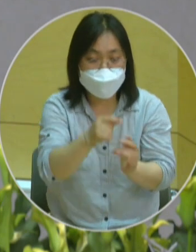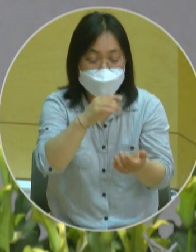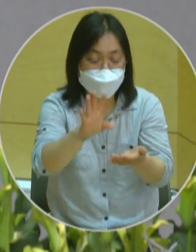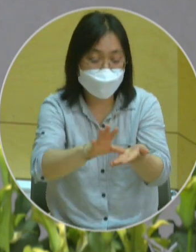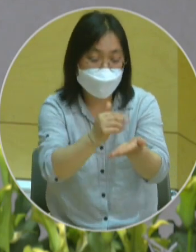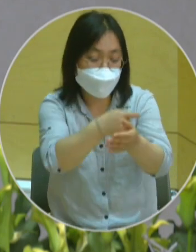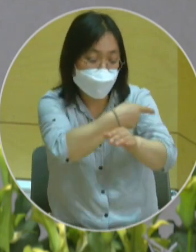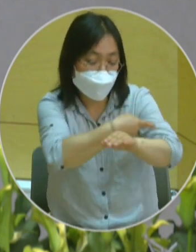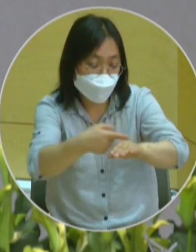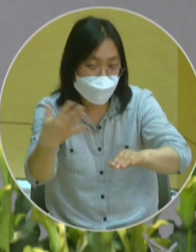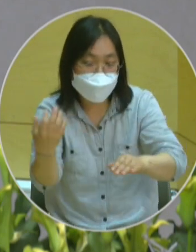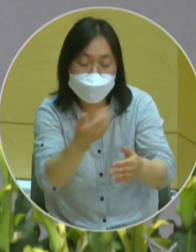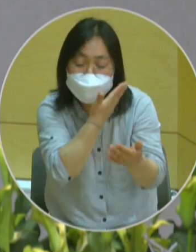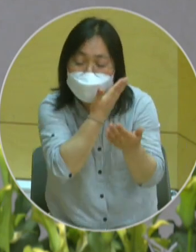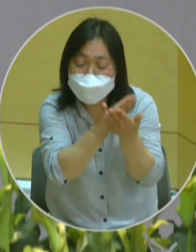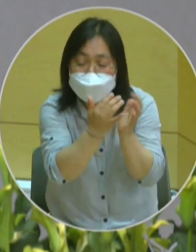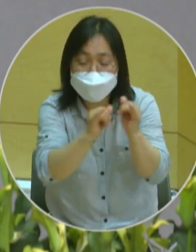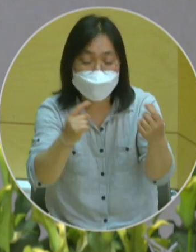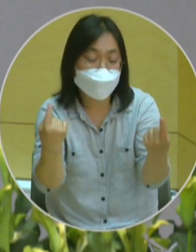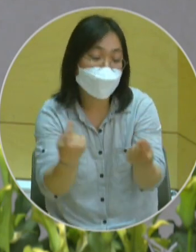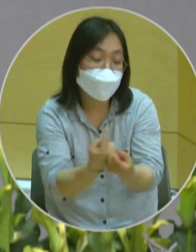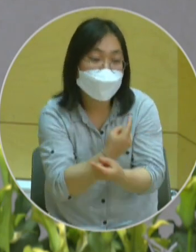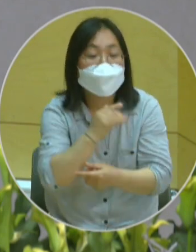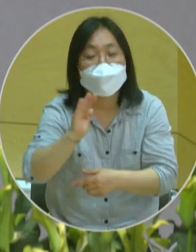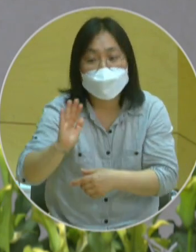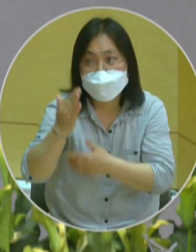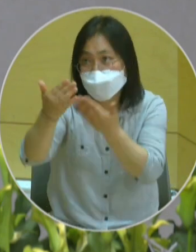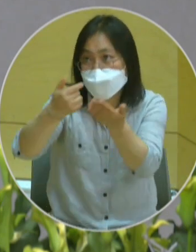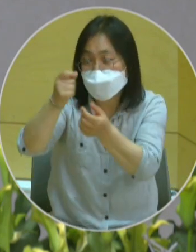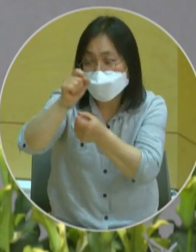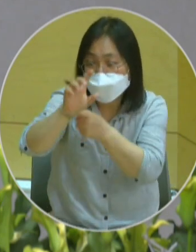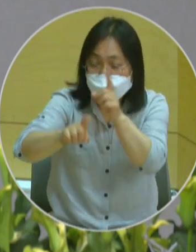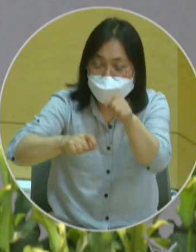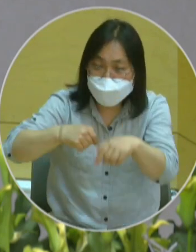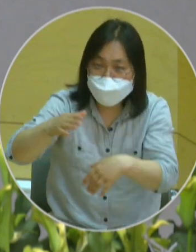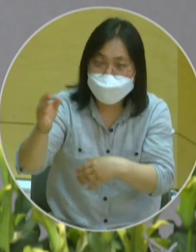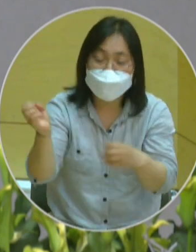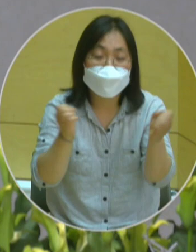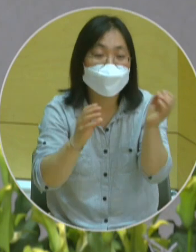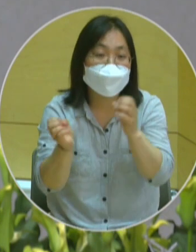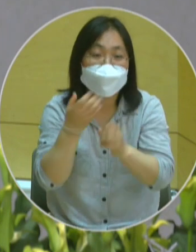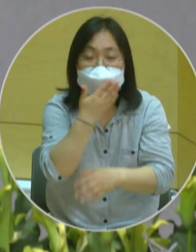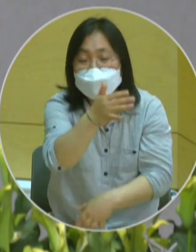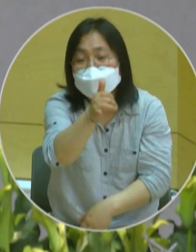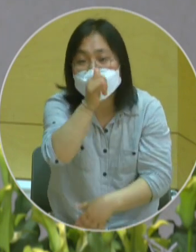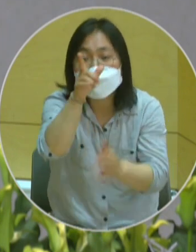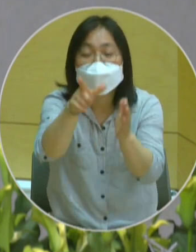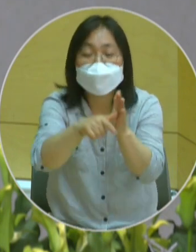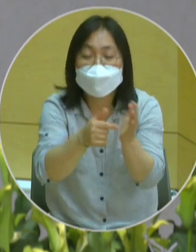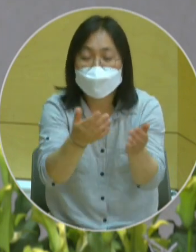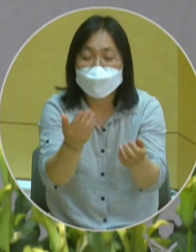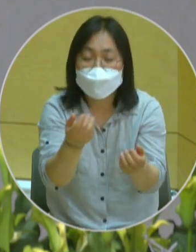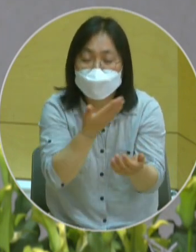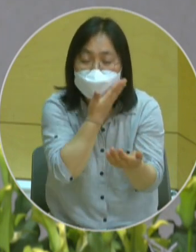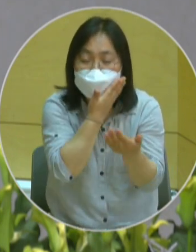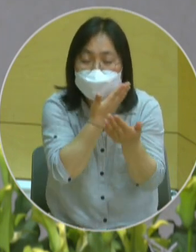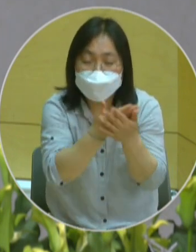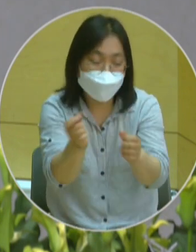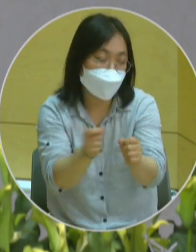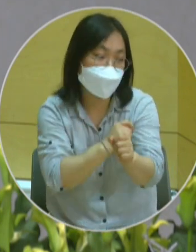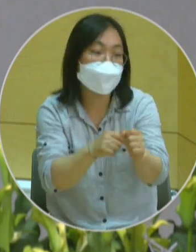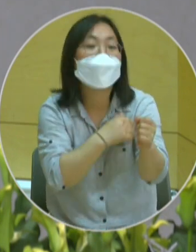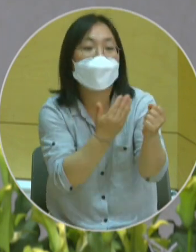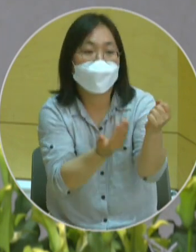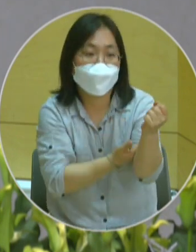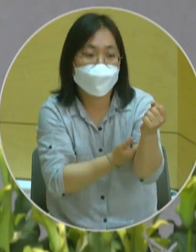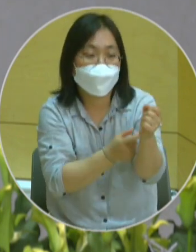피로 존귀한 자가 되어서 하나님 앞에 나가서 얘기할 수 있을 때, 여러분 얼마나 이거 귀한 특권입니까? 특권은